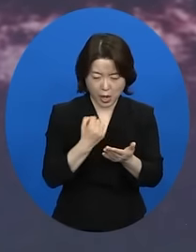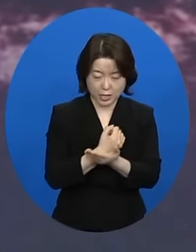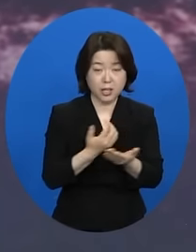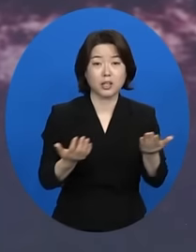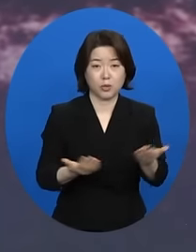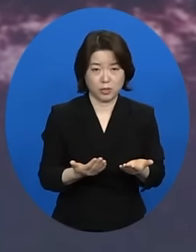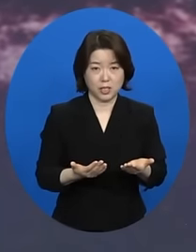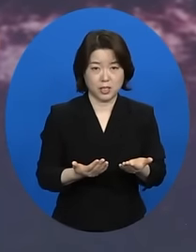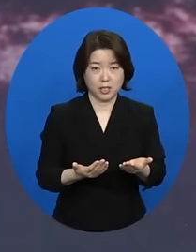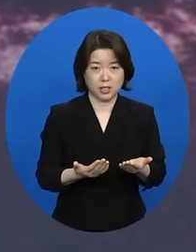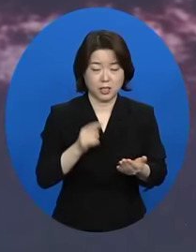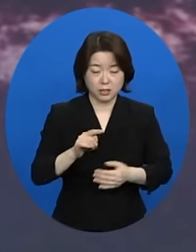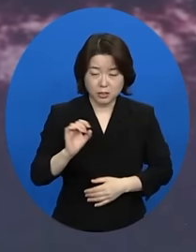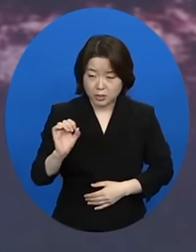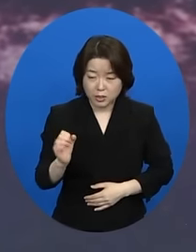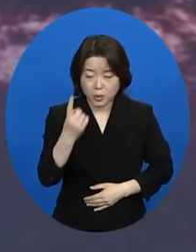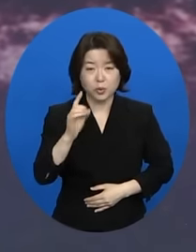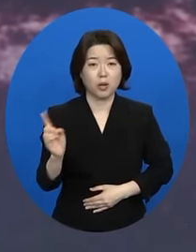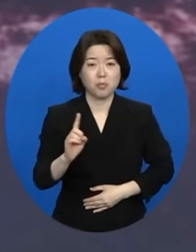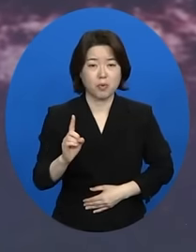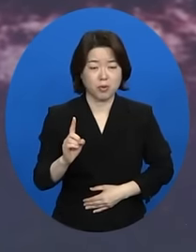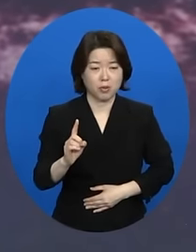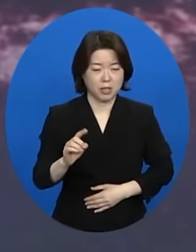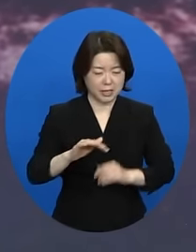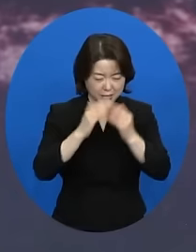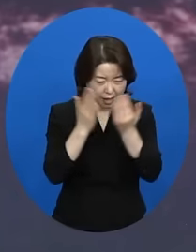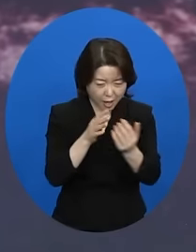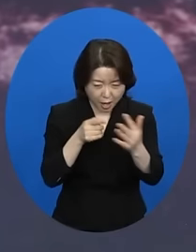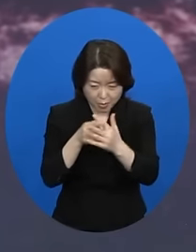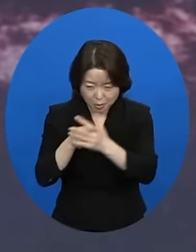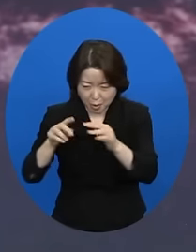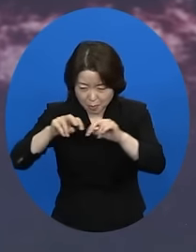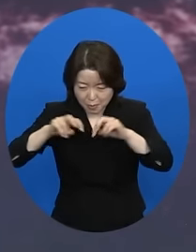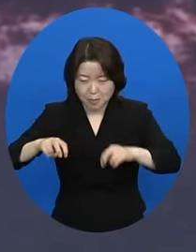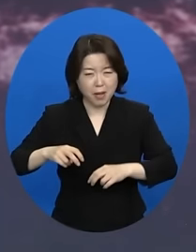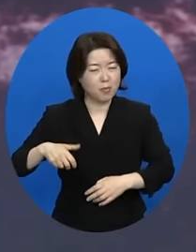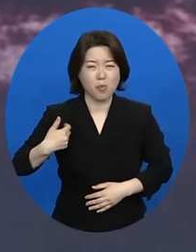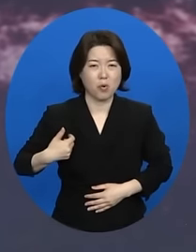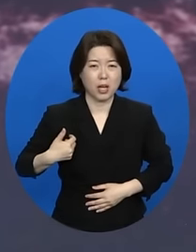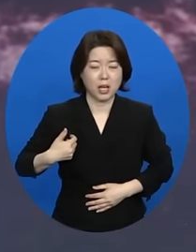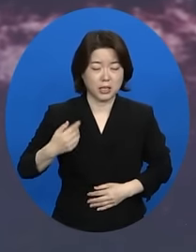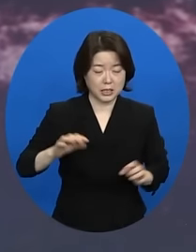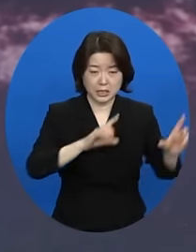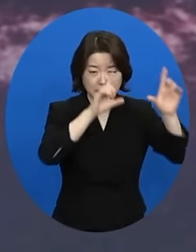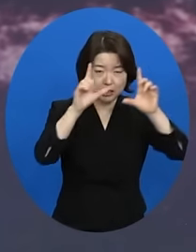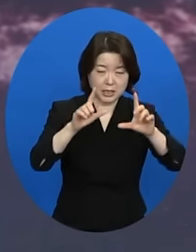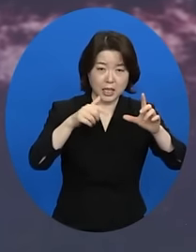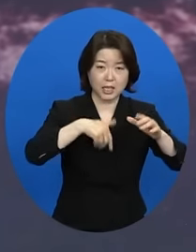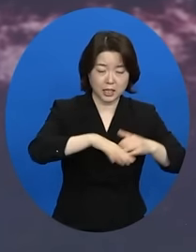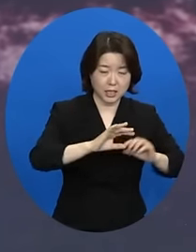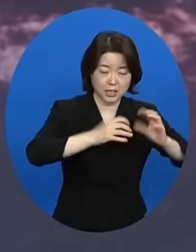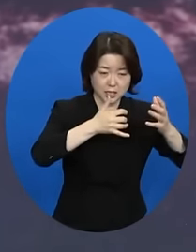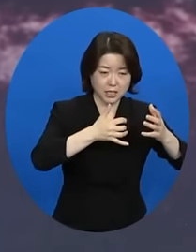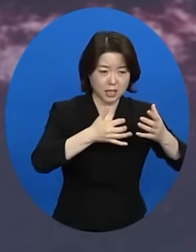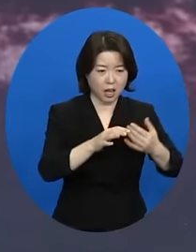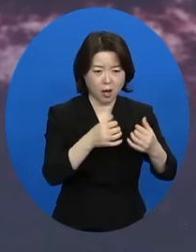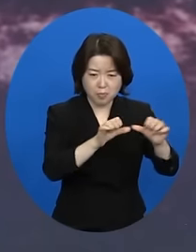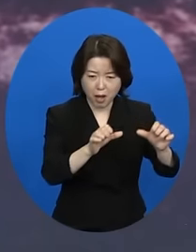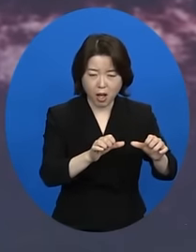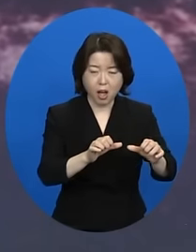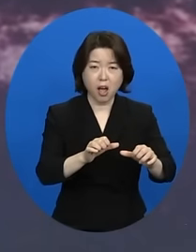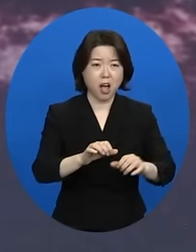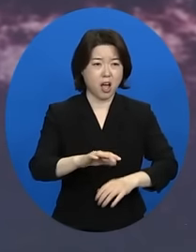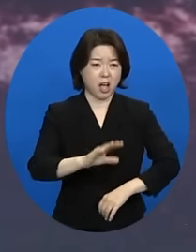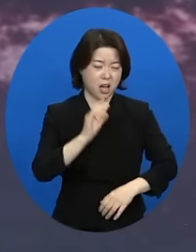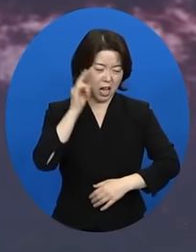일들을 그 원인이 무엇인지 우리가 어떻게 다 알 수 있겠습니까? 이 우리가 살아가는 이 세상은 깨어진 세상이고 공중 권세에